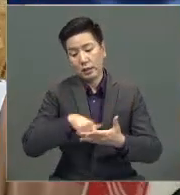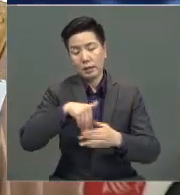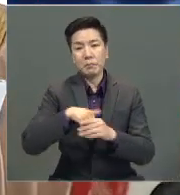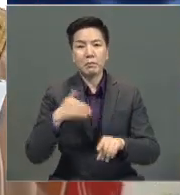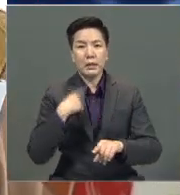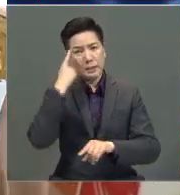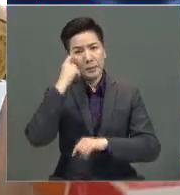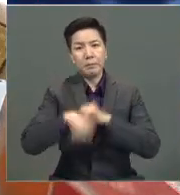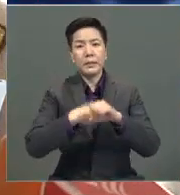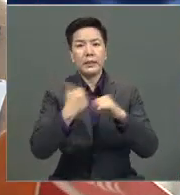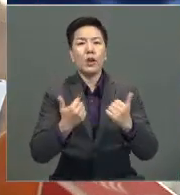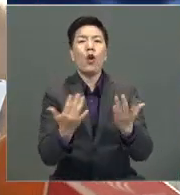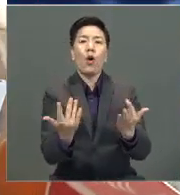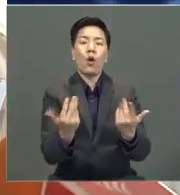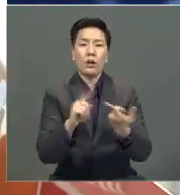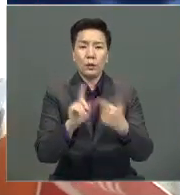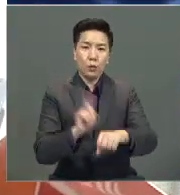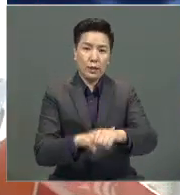างหนึ่งในปีนี้นะเดี๋ยวรอเวลาก่อน